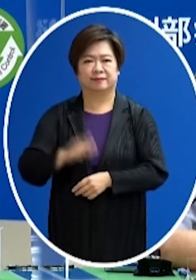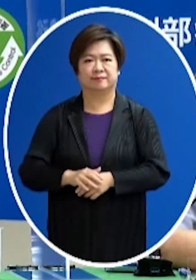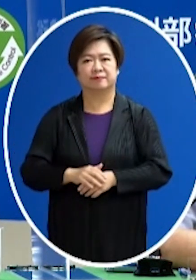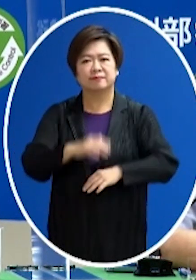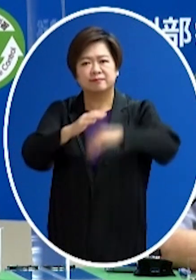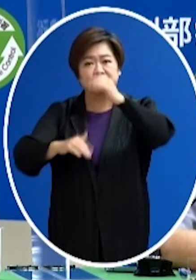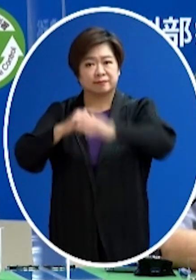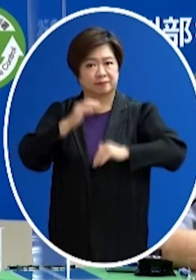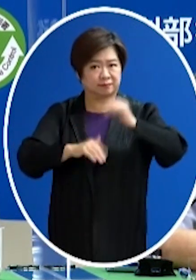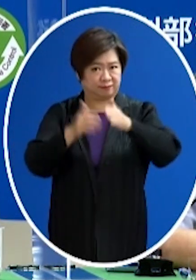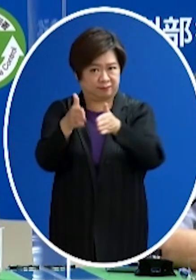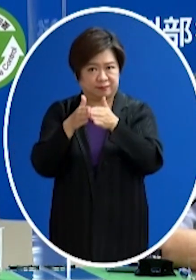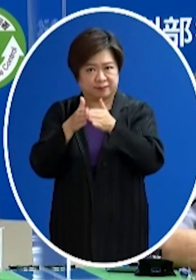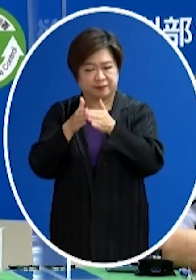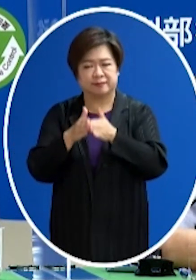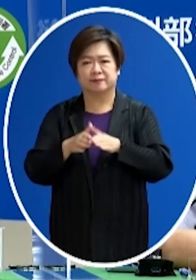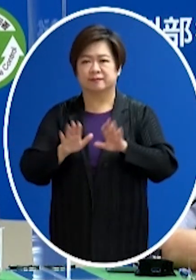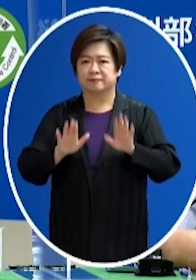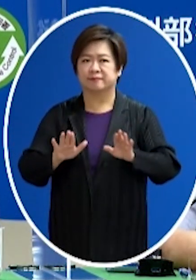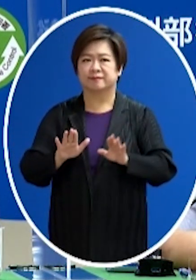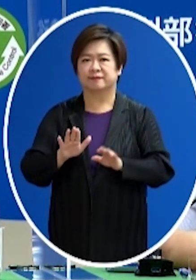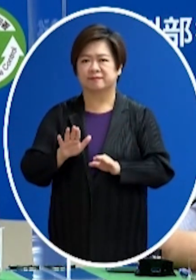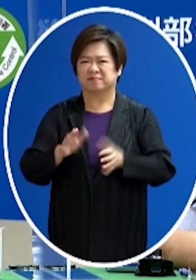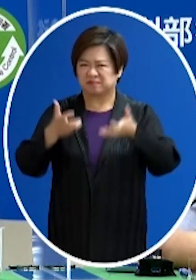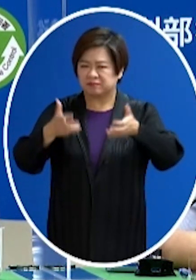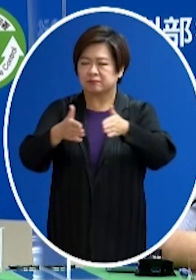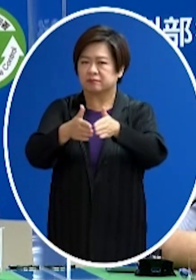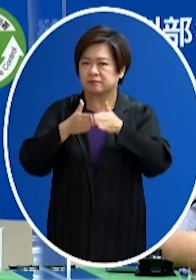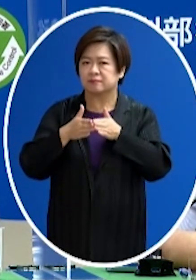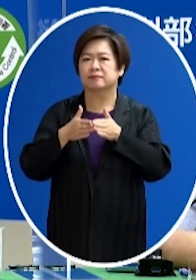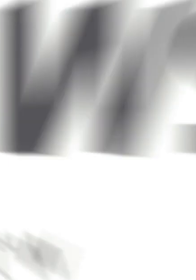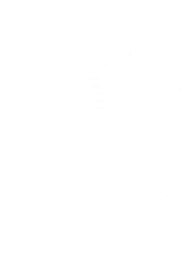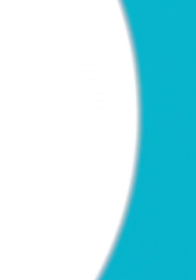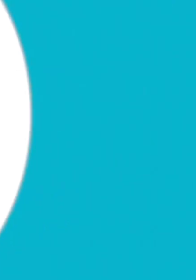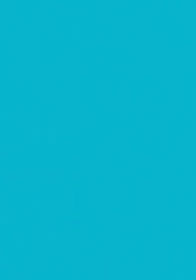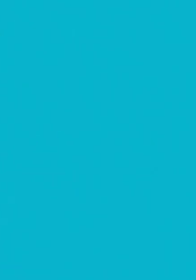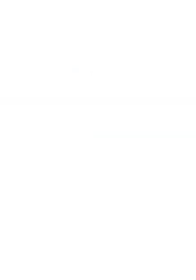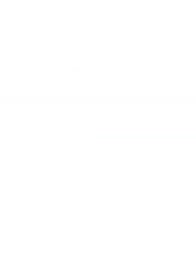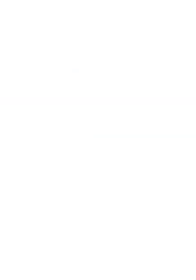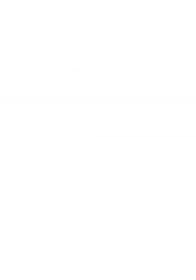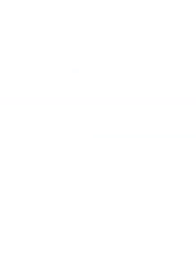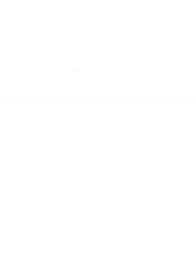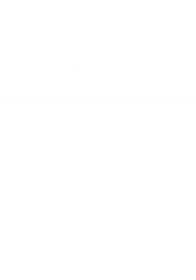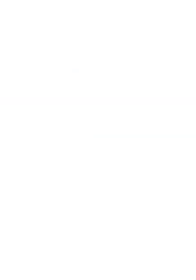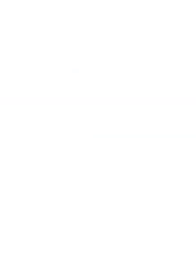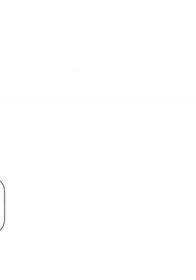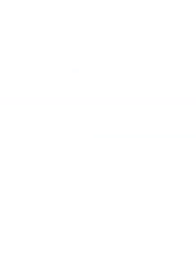来配合，这大概是我们的非常重要的这一里路。